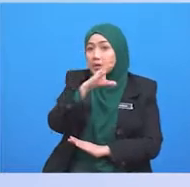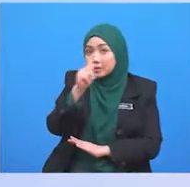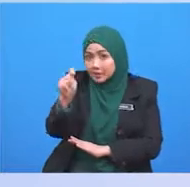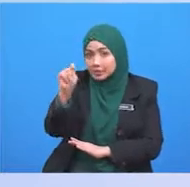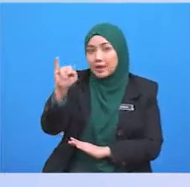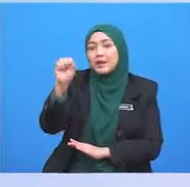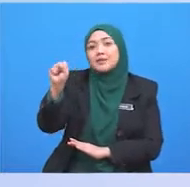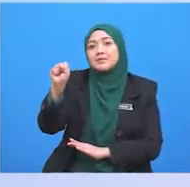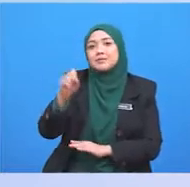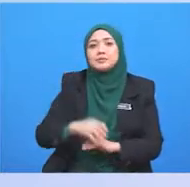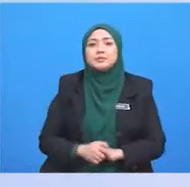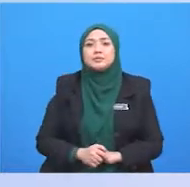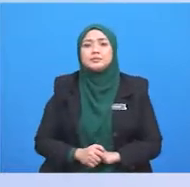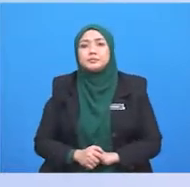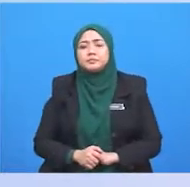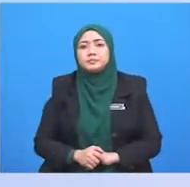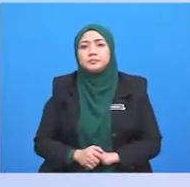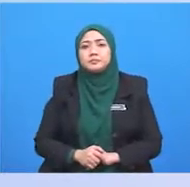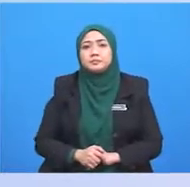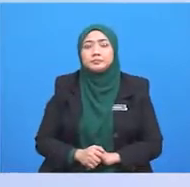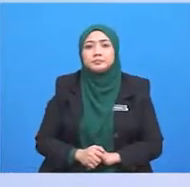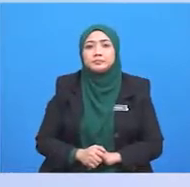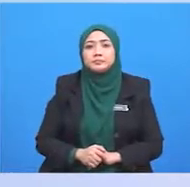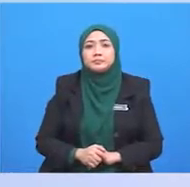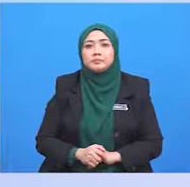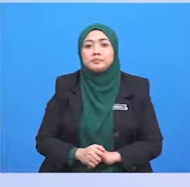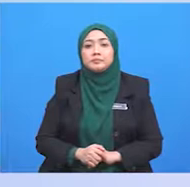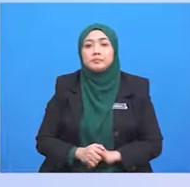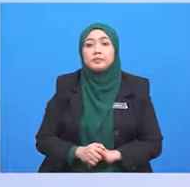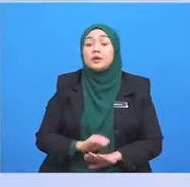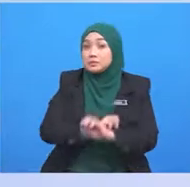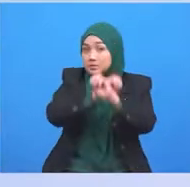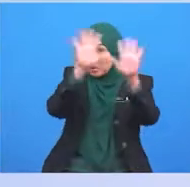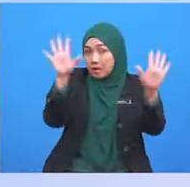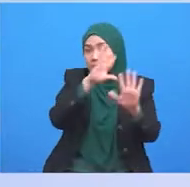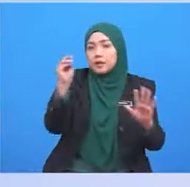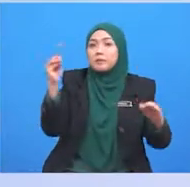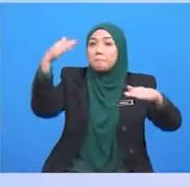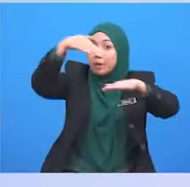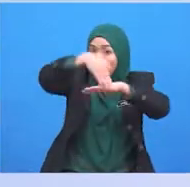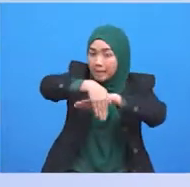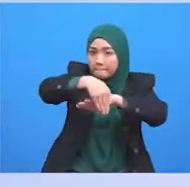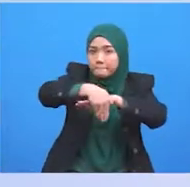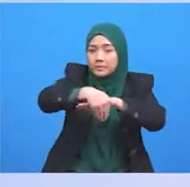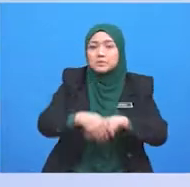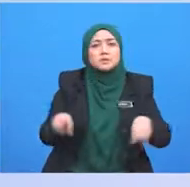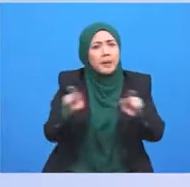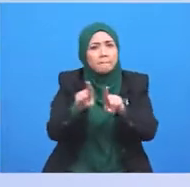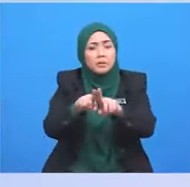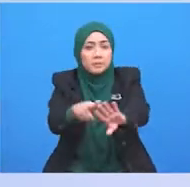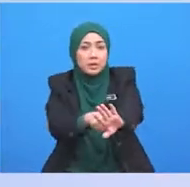merujuk pada waktu siang dan malam adalah sama panjang di hemisfera utara maupun di hemisfera